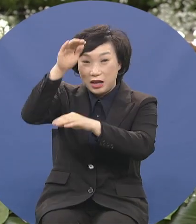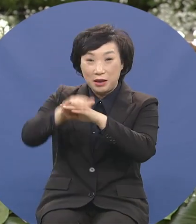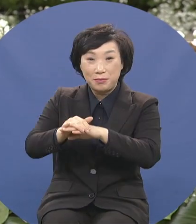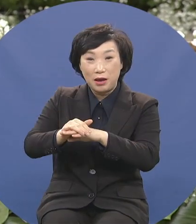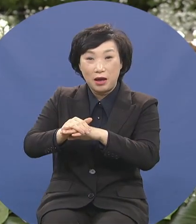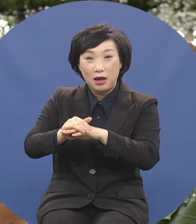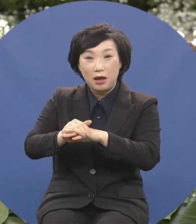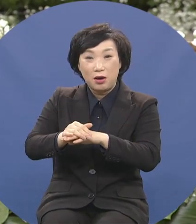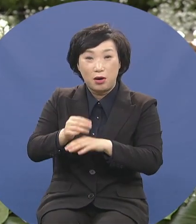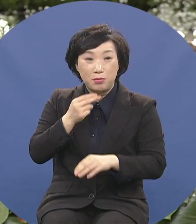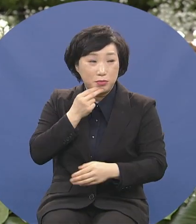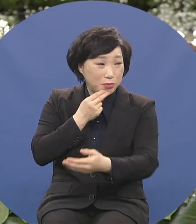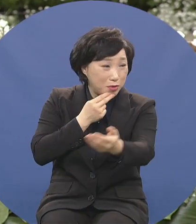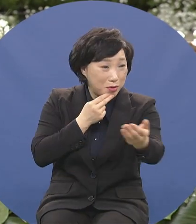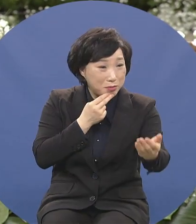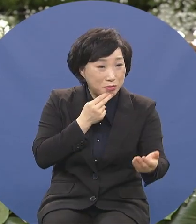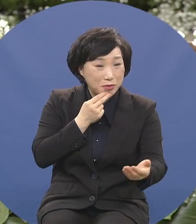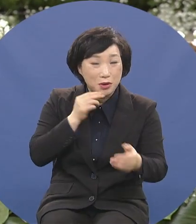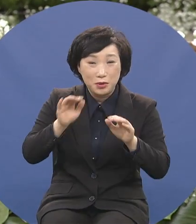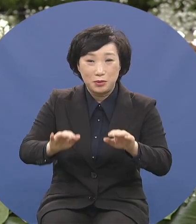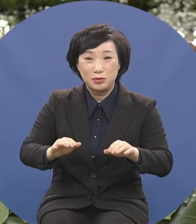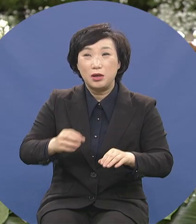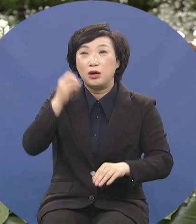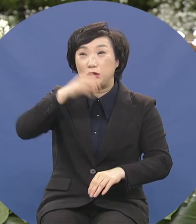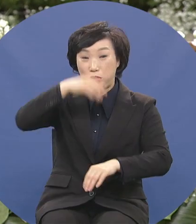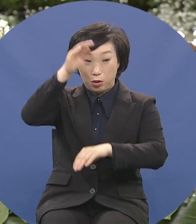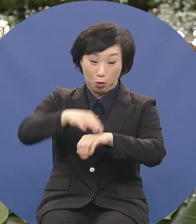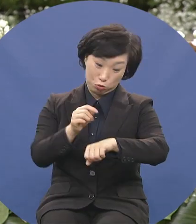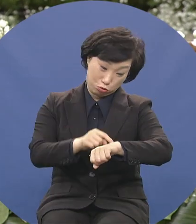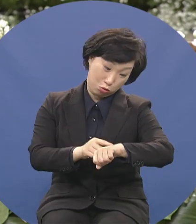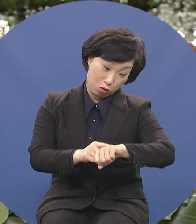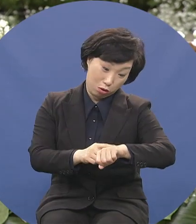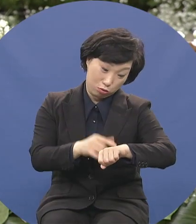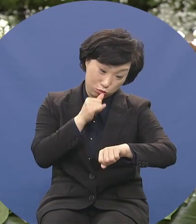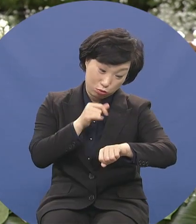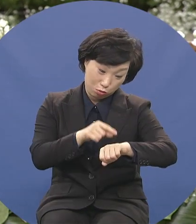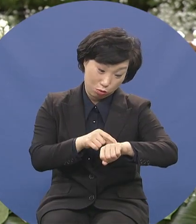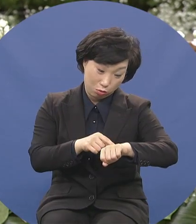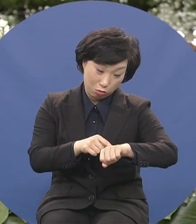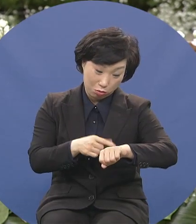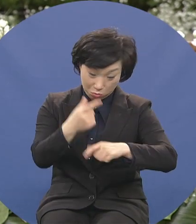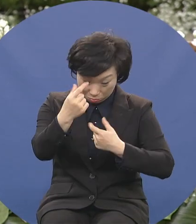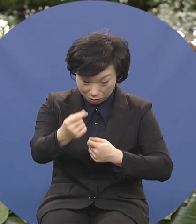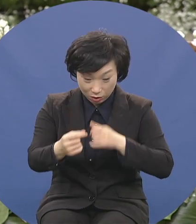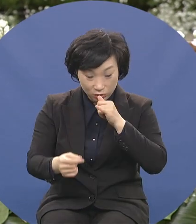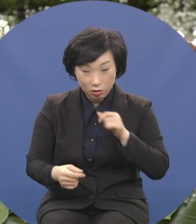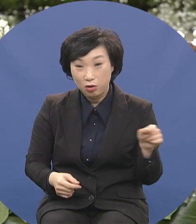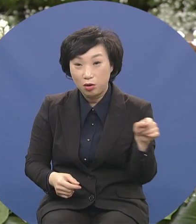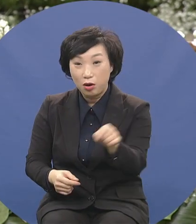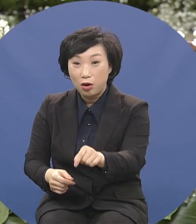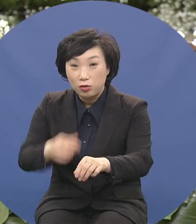예배하지 않고 오늘 하나의 예배 시간이야 하고